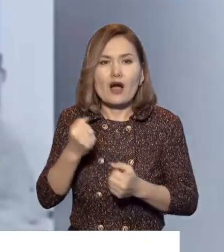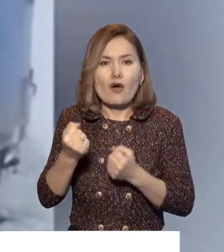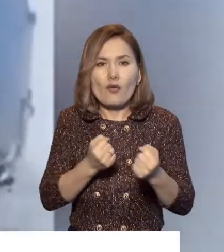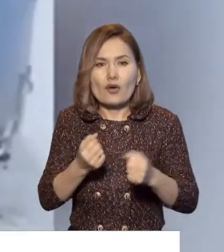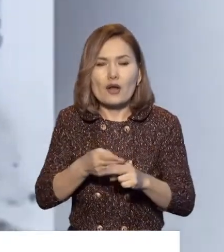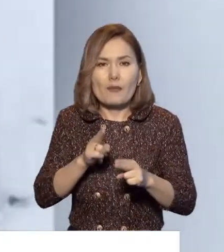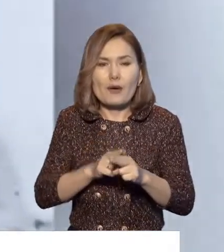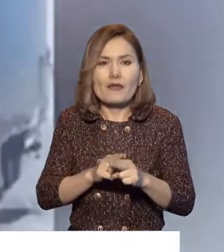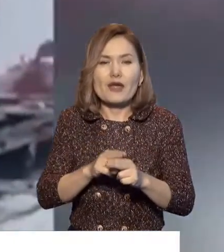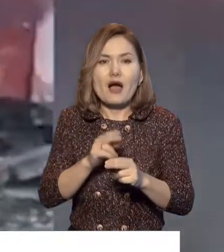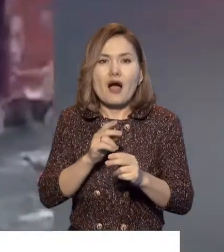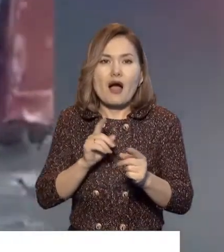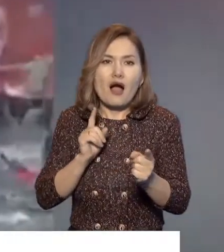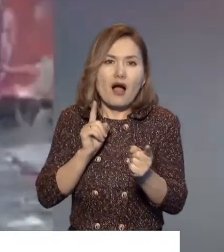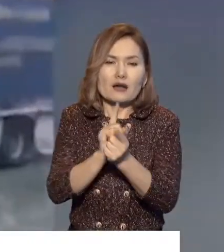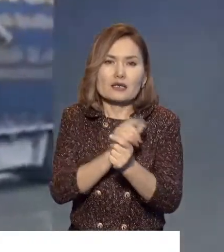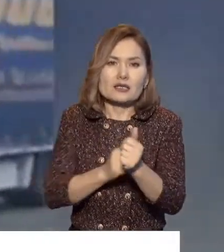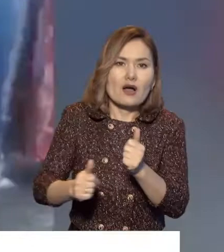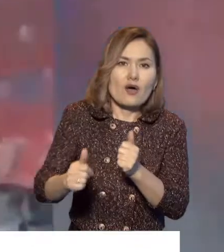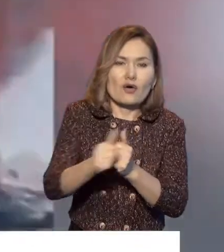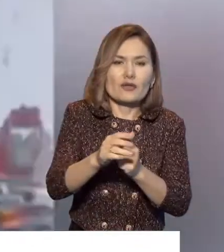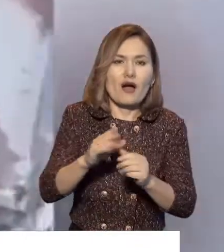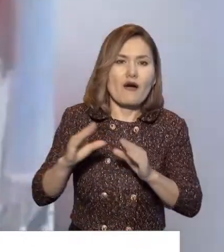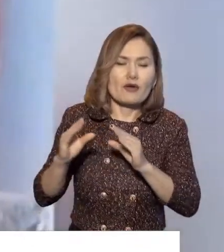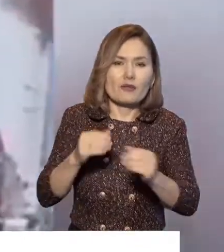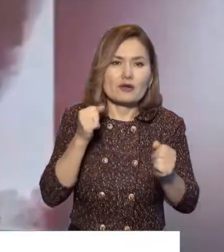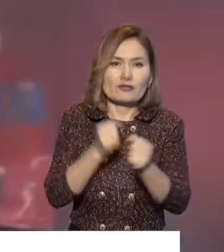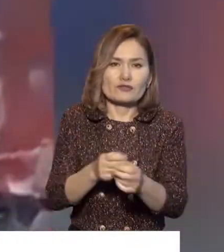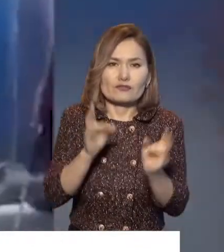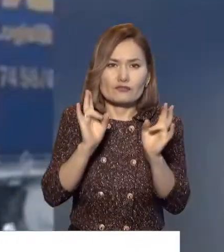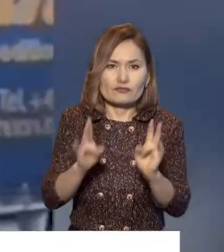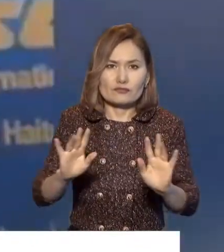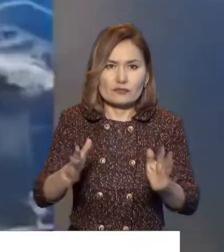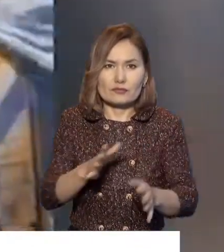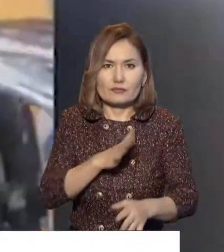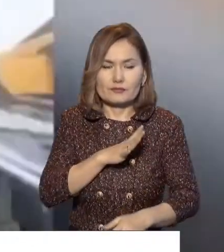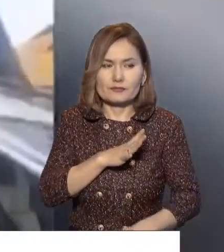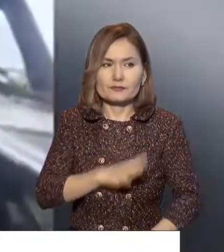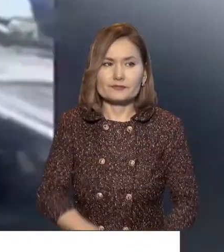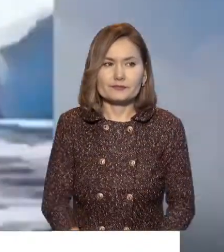жүргізуші қарсы жолаққа шығып кетіп, Лада Веста автомобиліне соғылған.